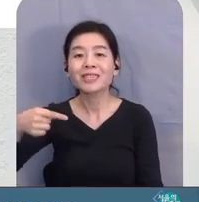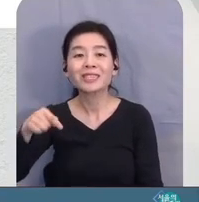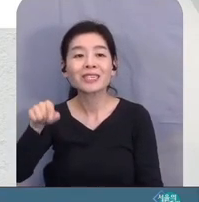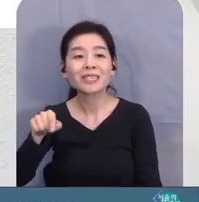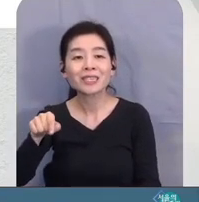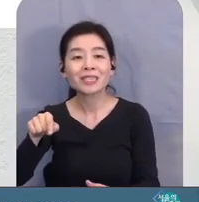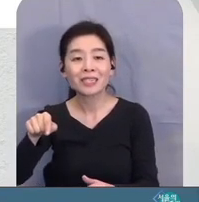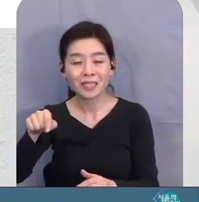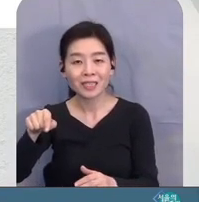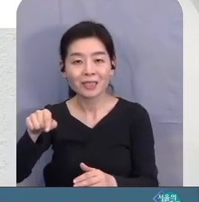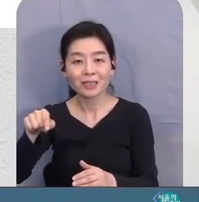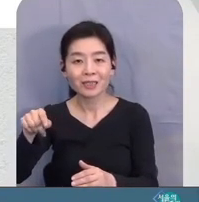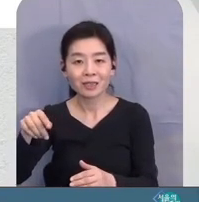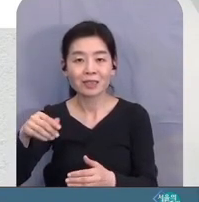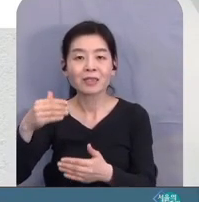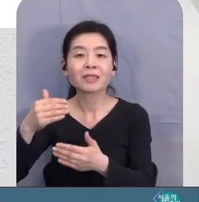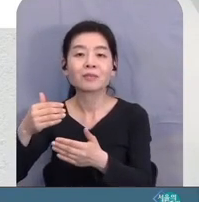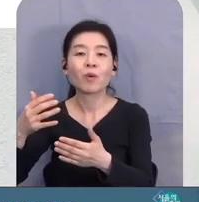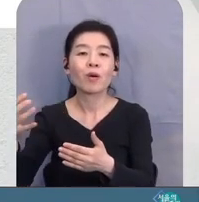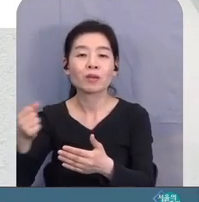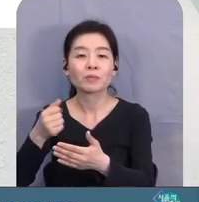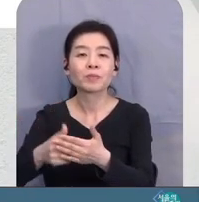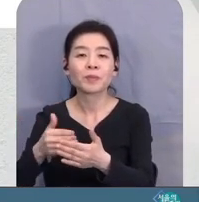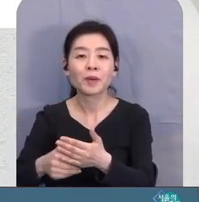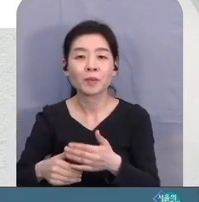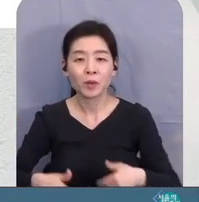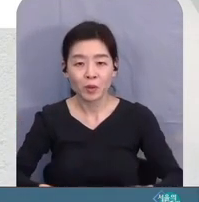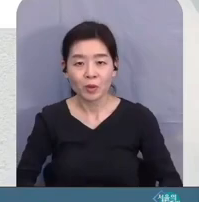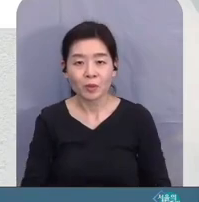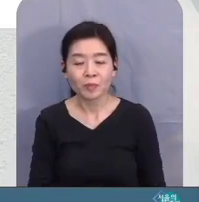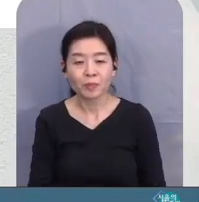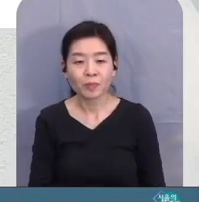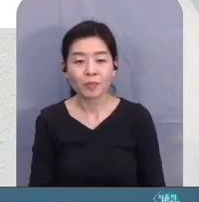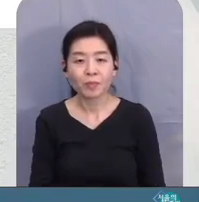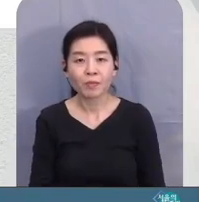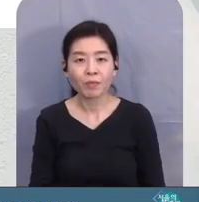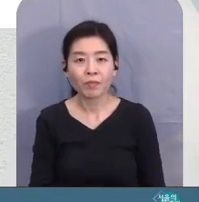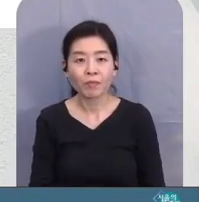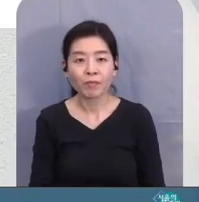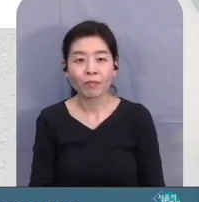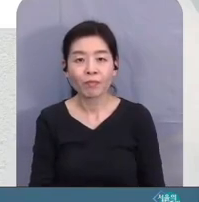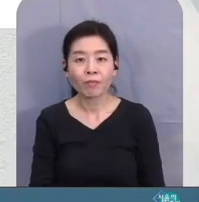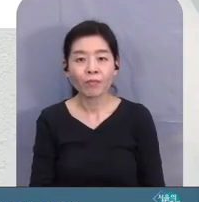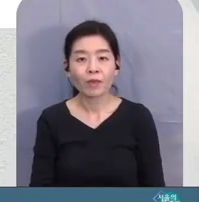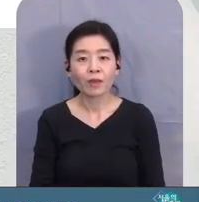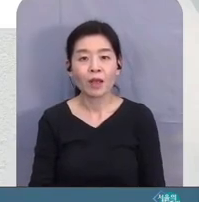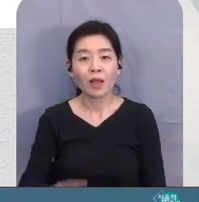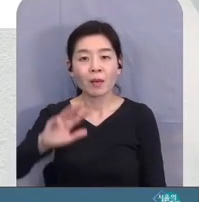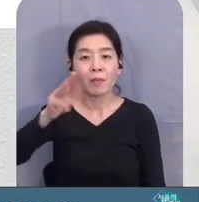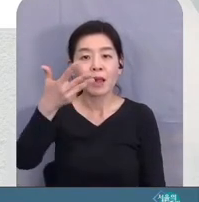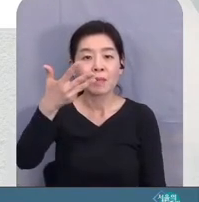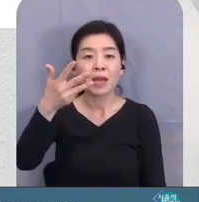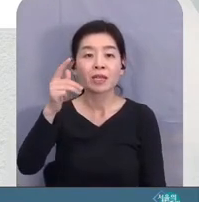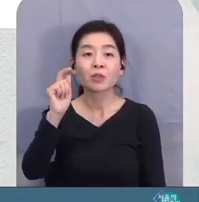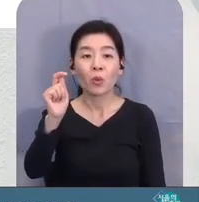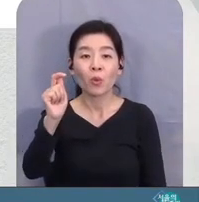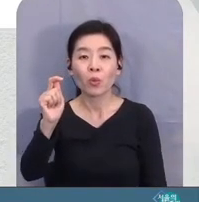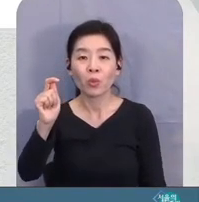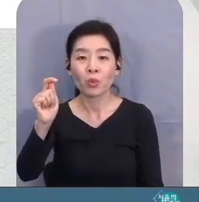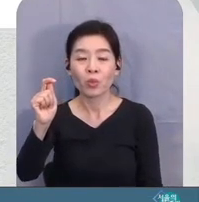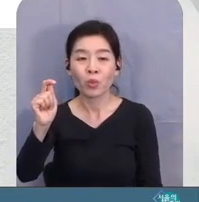그래서 이것을 이제 말씀을 드리자면 한 800톤을 하루에